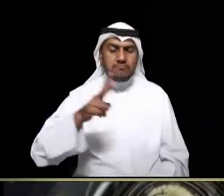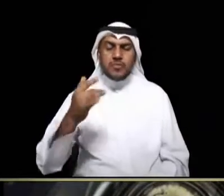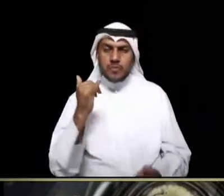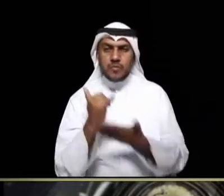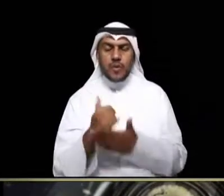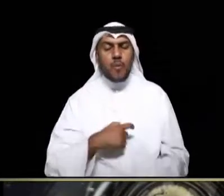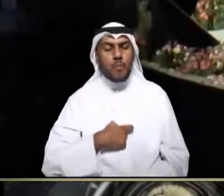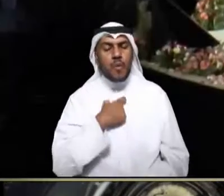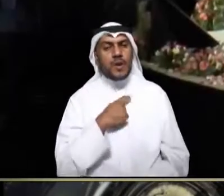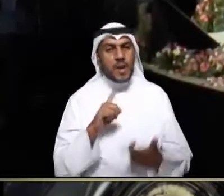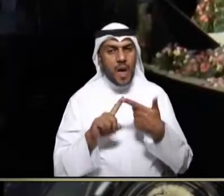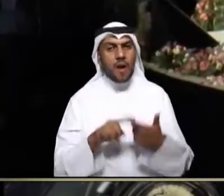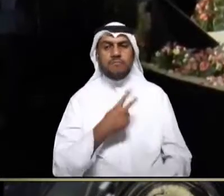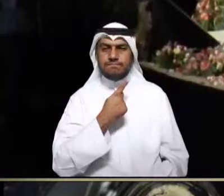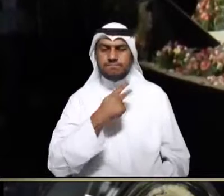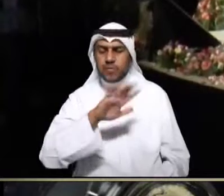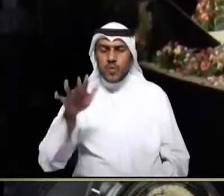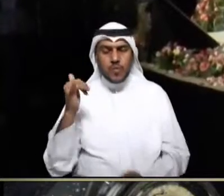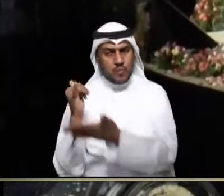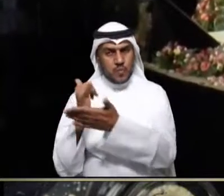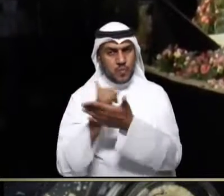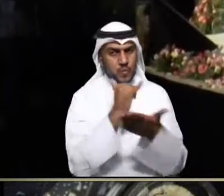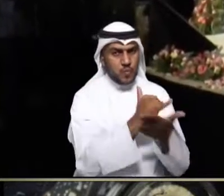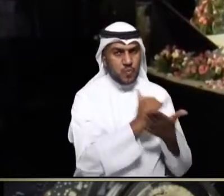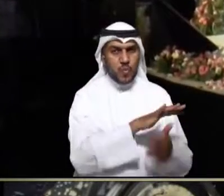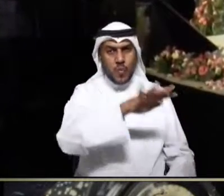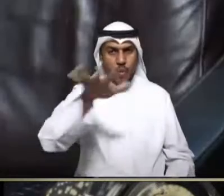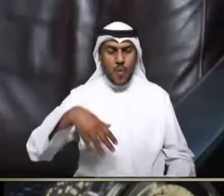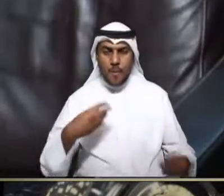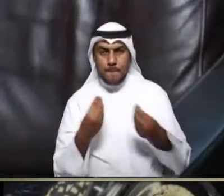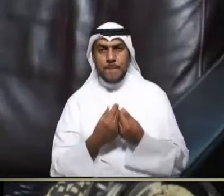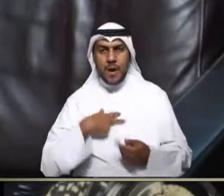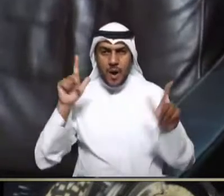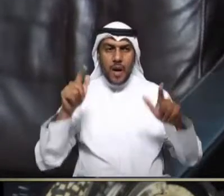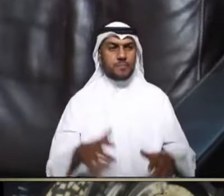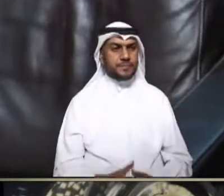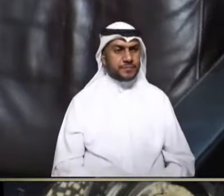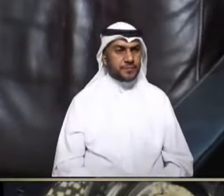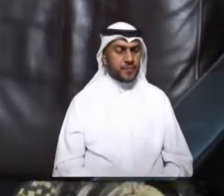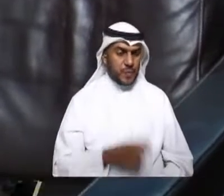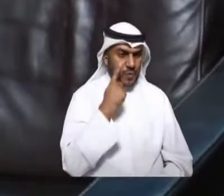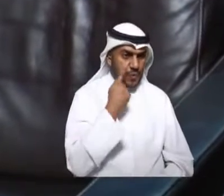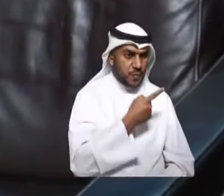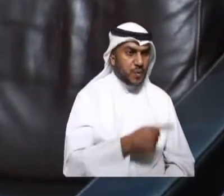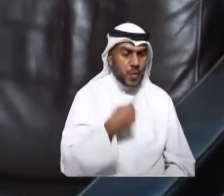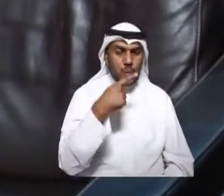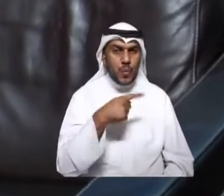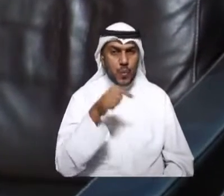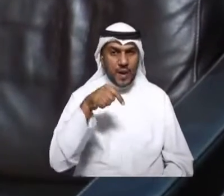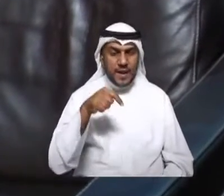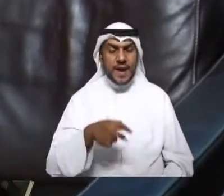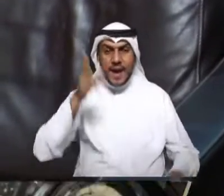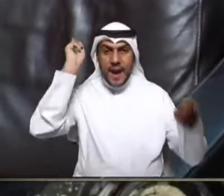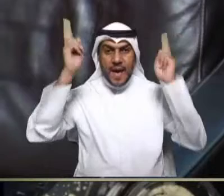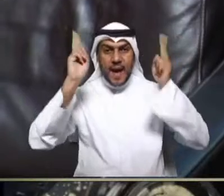عام الاتحاد عبد الرحيم سليمان وثلة من رجال الفكر والثقافة والإعلام. ذكرنا في هذا الاحتفال أن